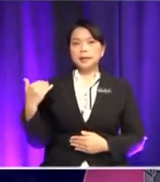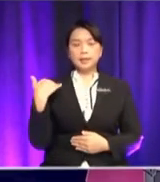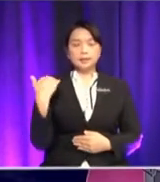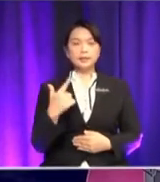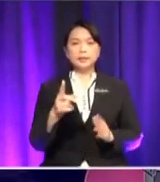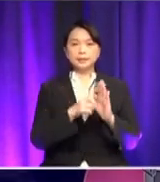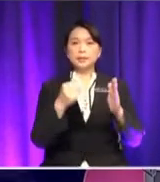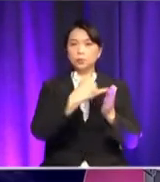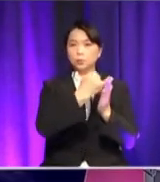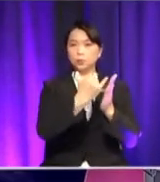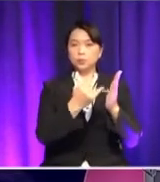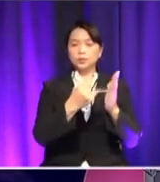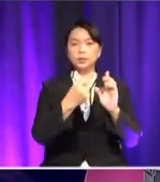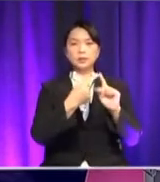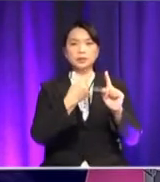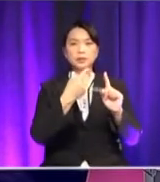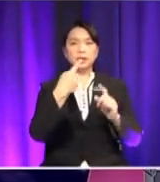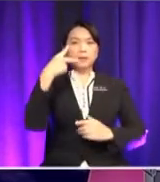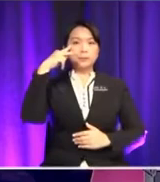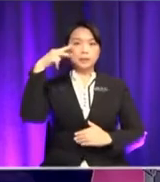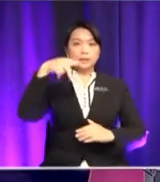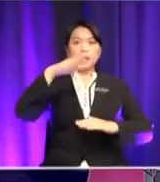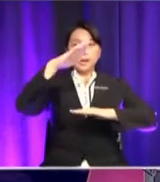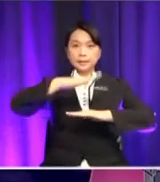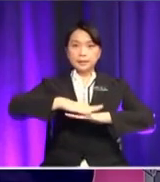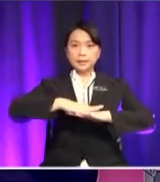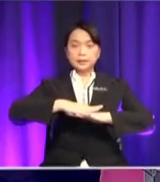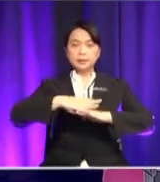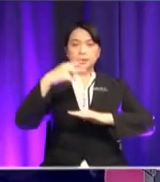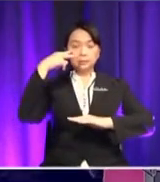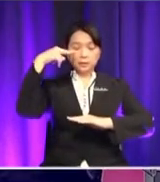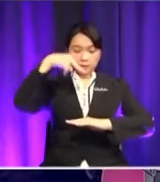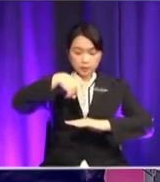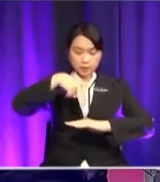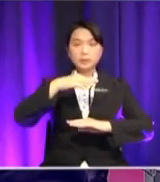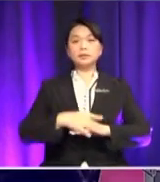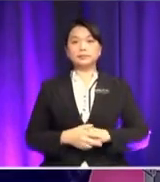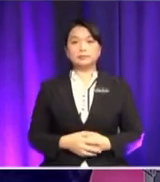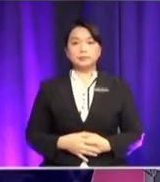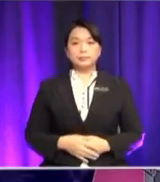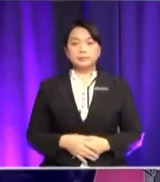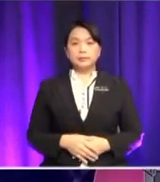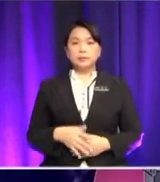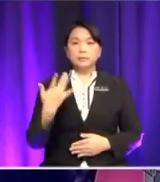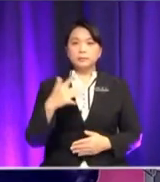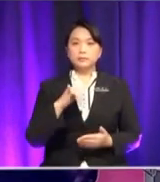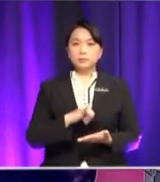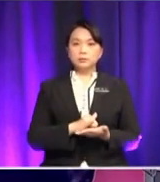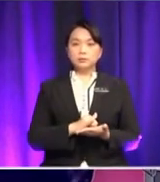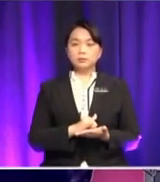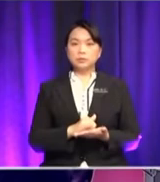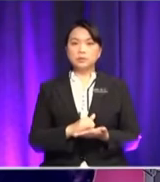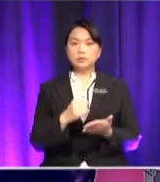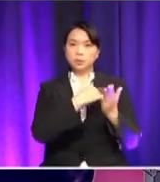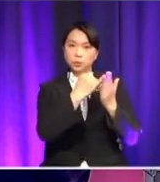dilukis dari pandangan atas gede pada pandangan atas kita beracun berada di bagian atas kemudian kita lihat di bahagian bawah